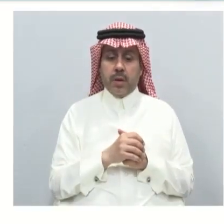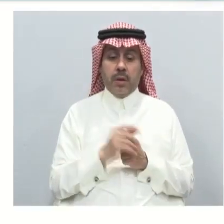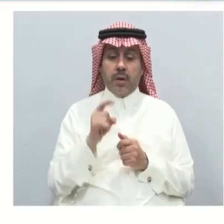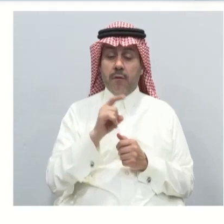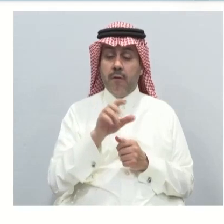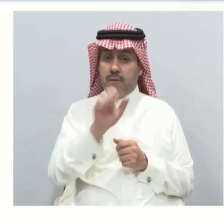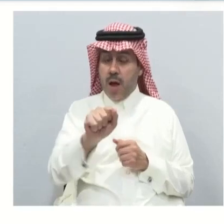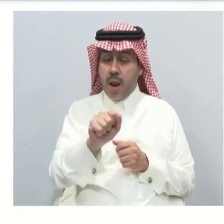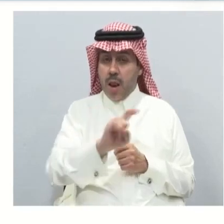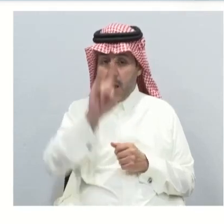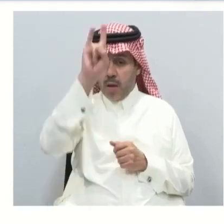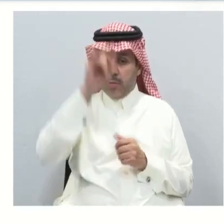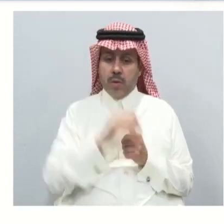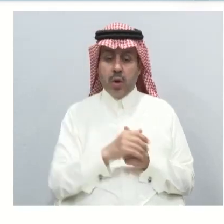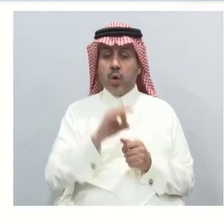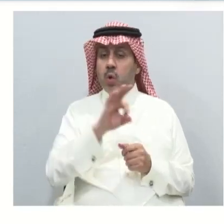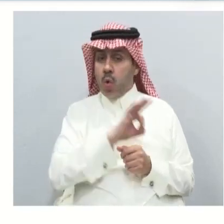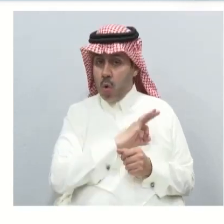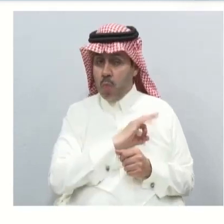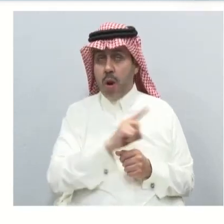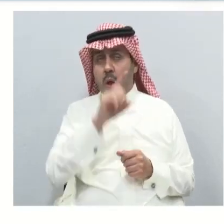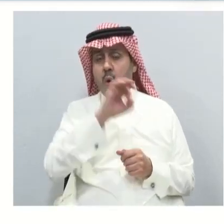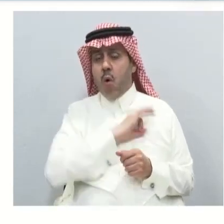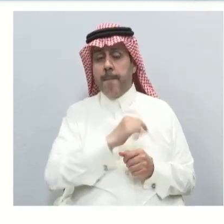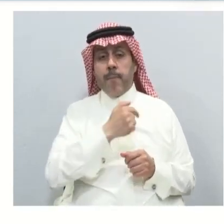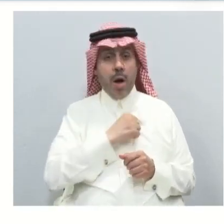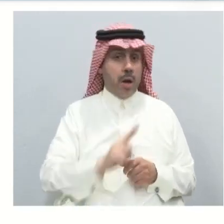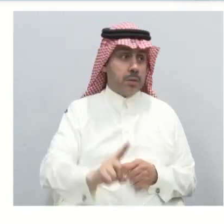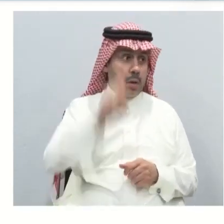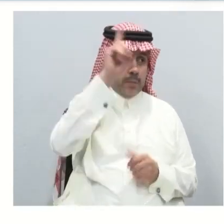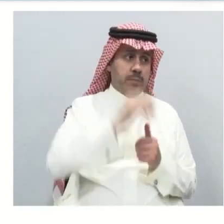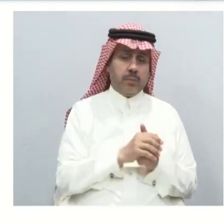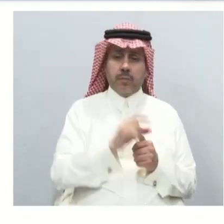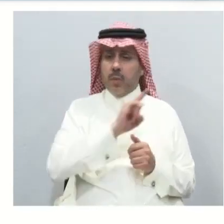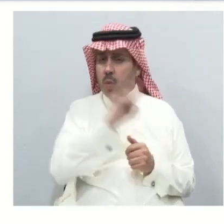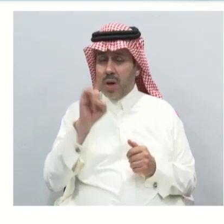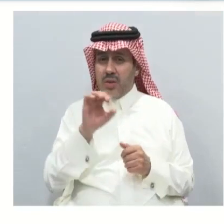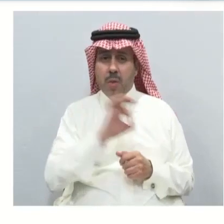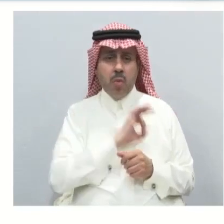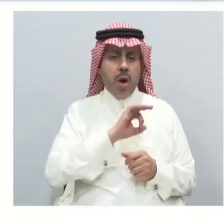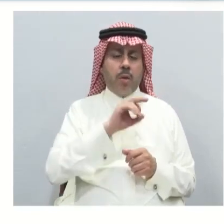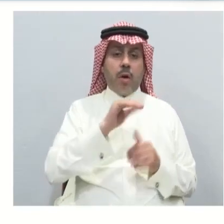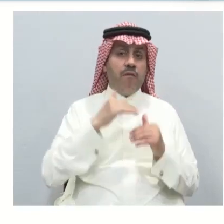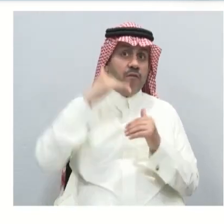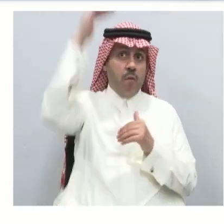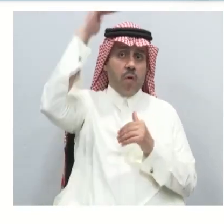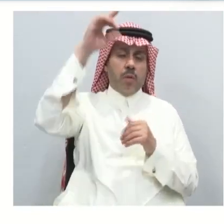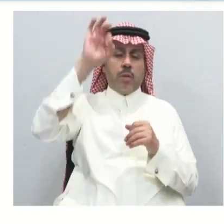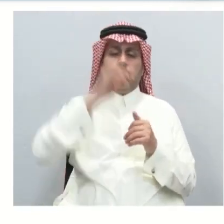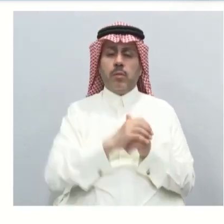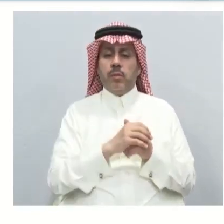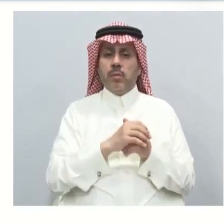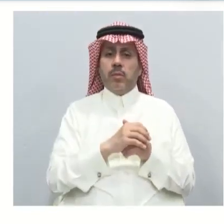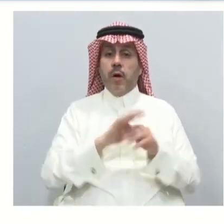لا اله الا الله يحبون الله حبا خالصا لله ولا يساوي حبه اي احد وكل